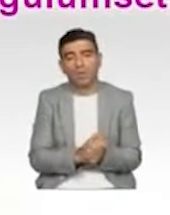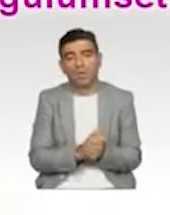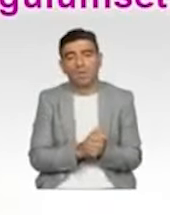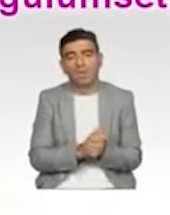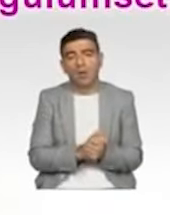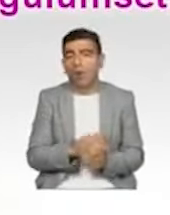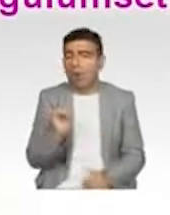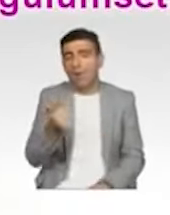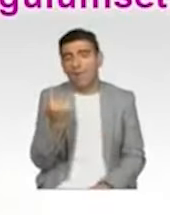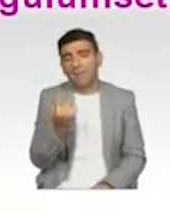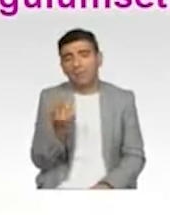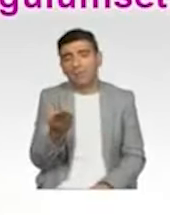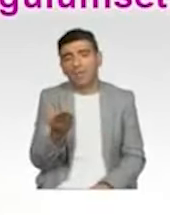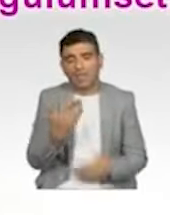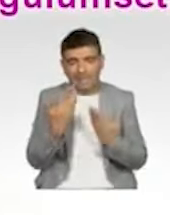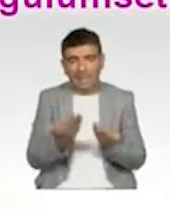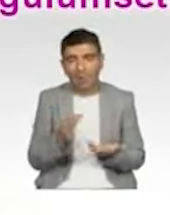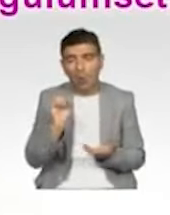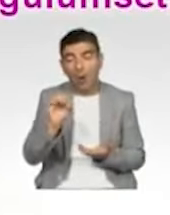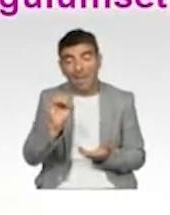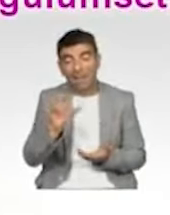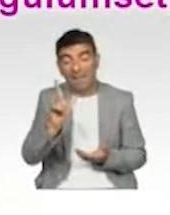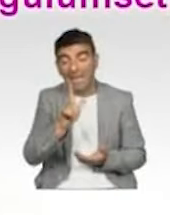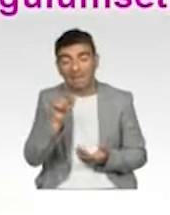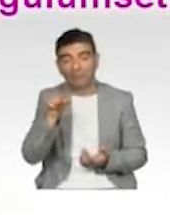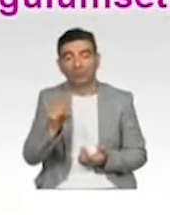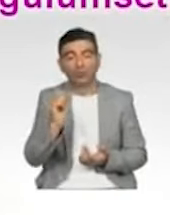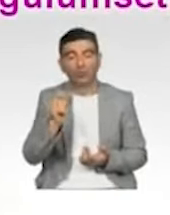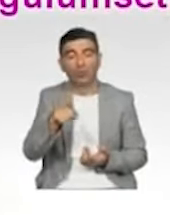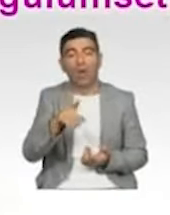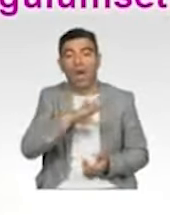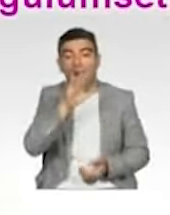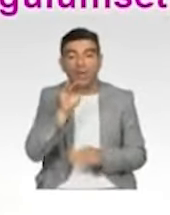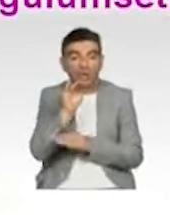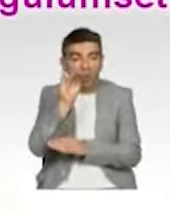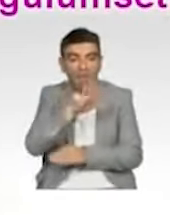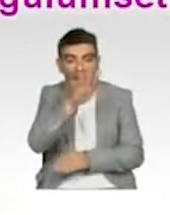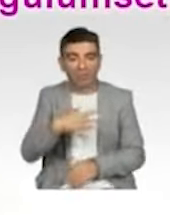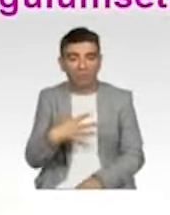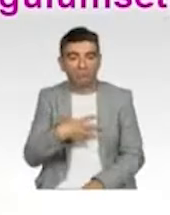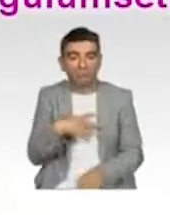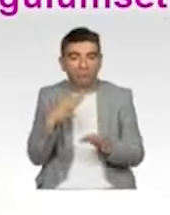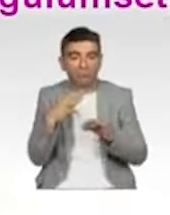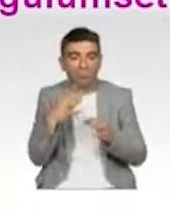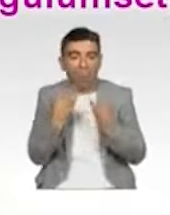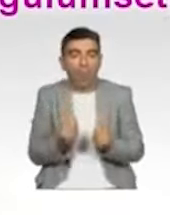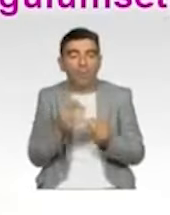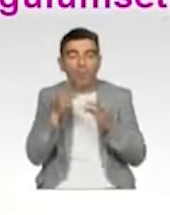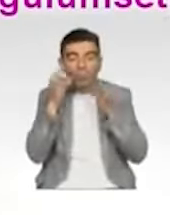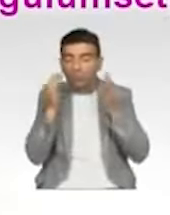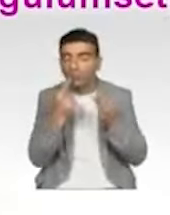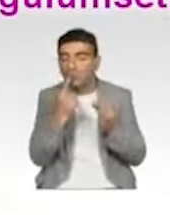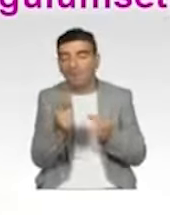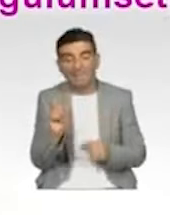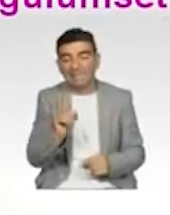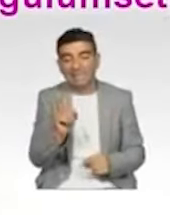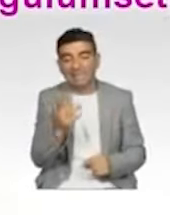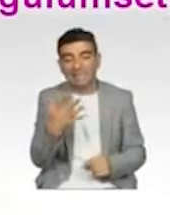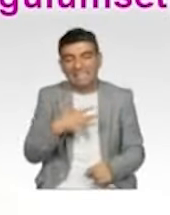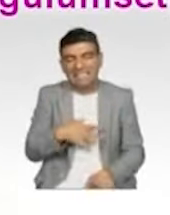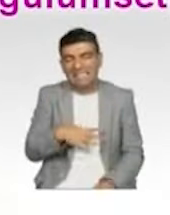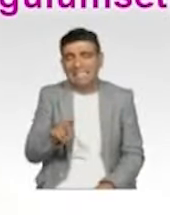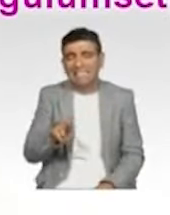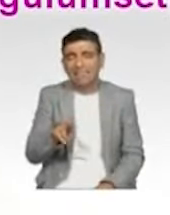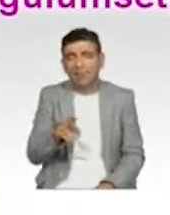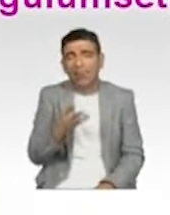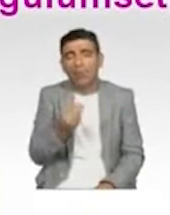Önemli bir şey yani, tabii ki şunu öğretmek lazım. Hayatta her şeye sahip olmak mutluluk demek değil. Çünkü hayatta her zaman her şey istediğimiz gibi